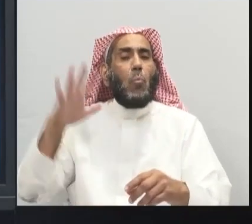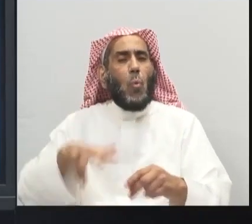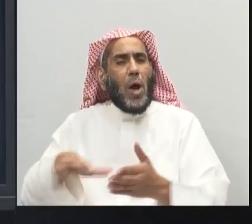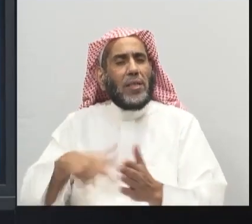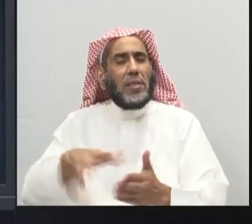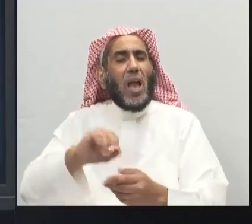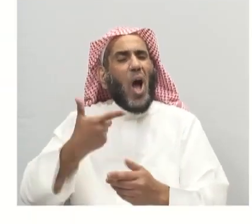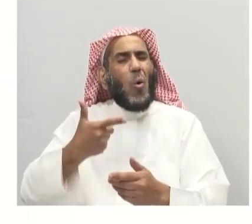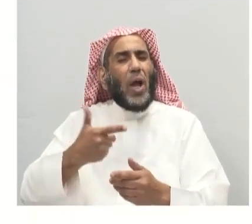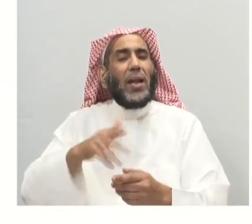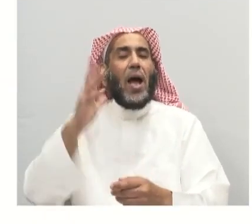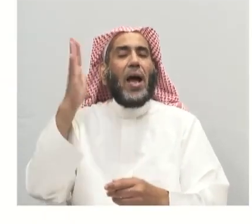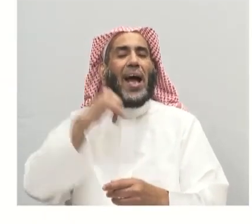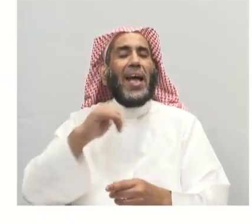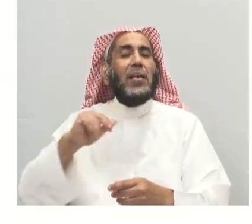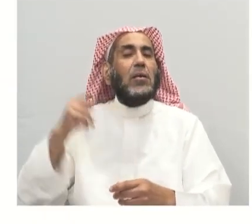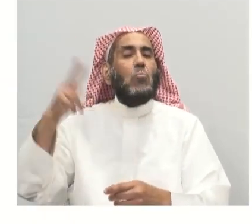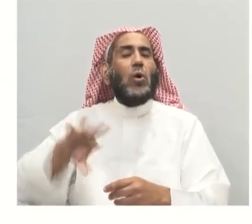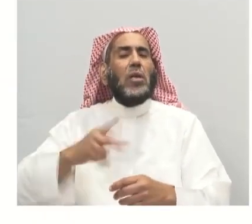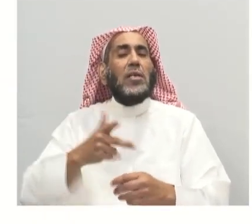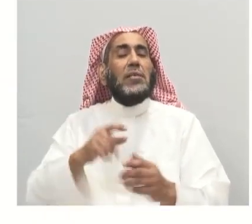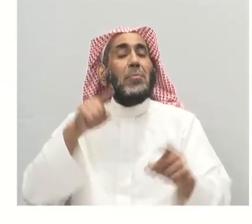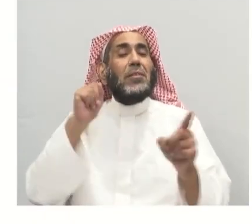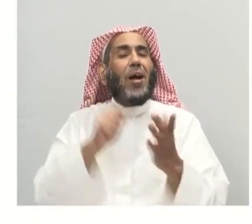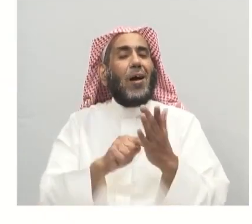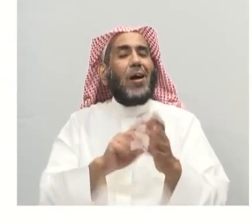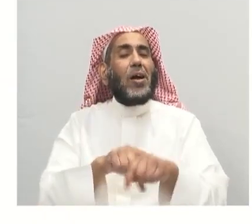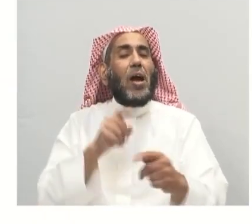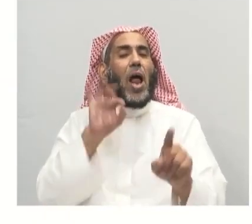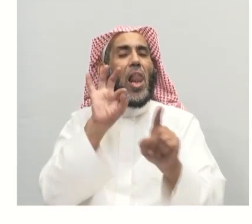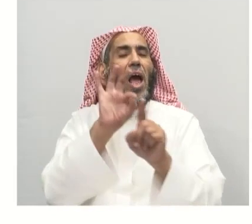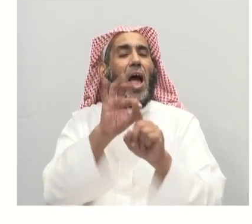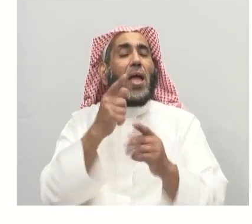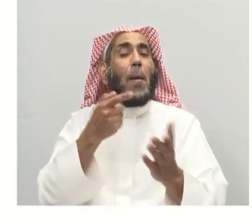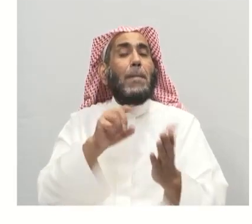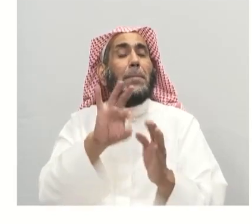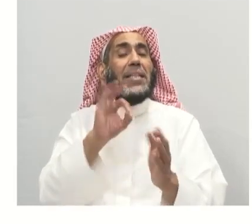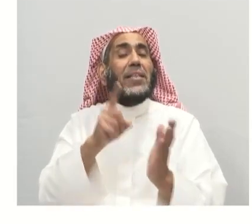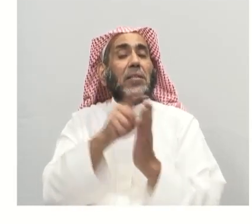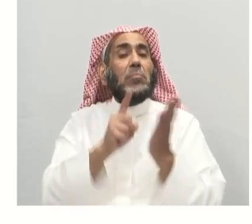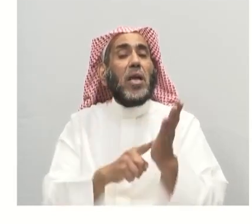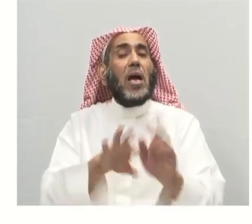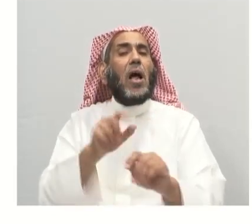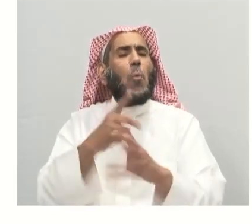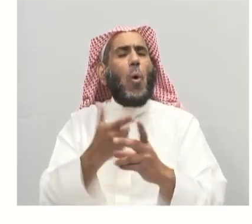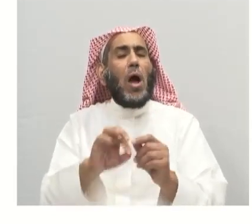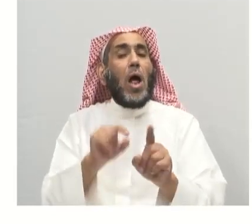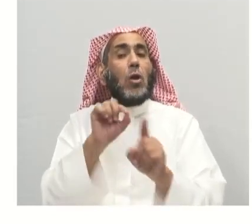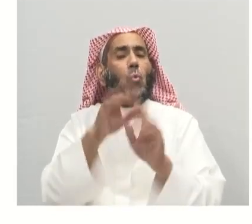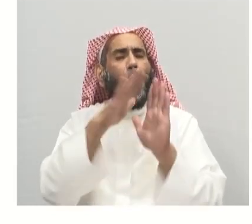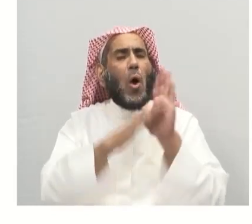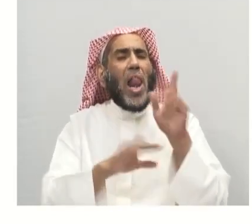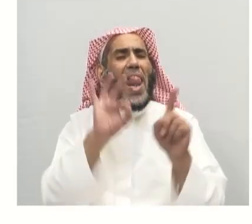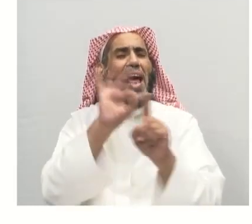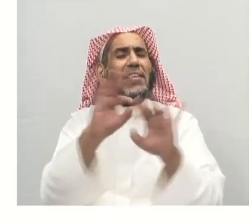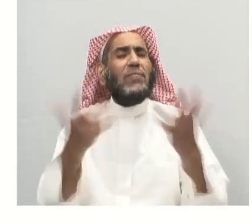كان اجنبيا لتحقيق الغايه من القانون فمن يذكرنا ما الغايه من هذه النصوص القانونيه